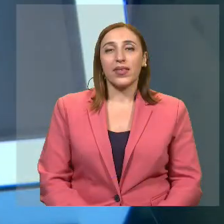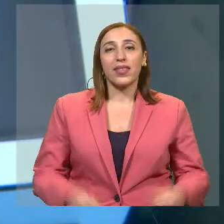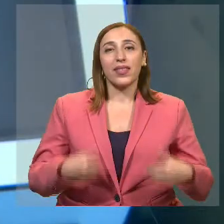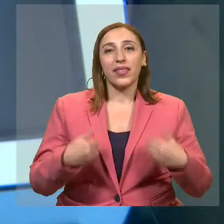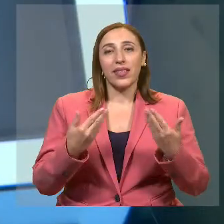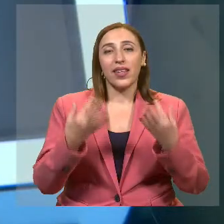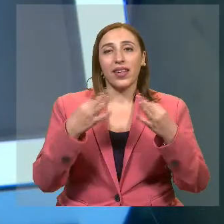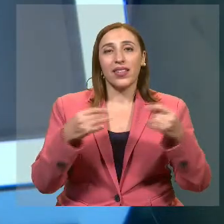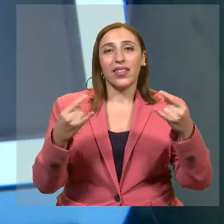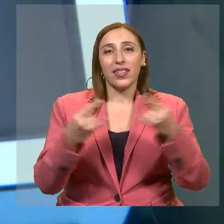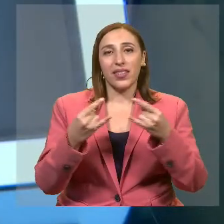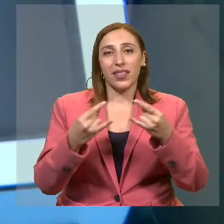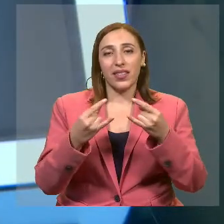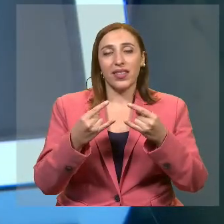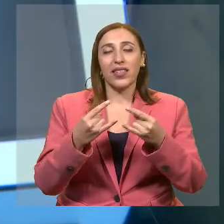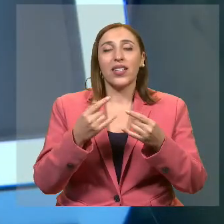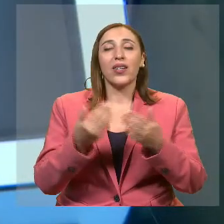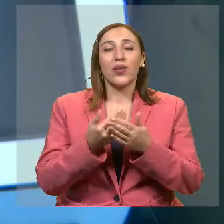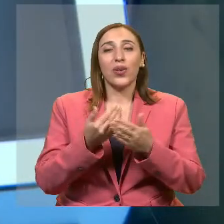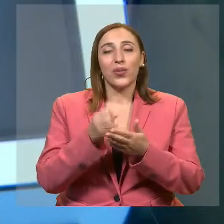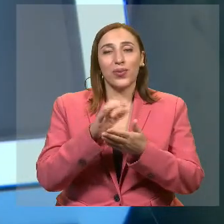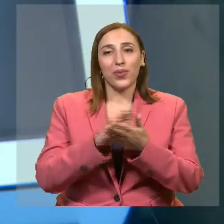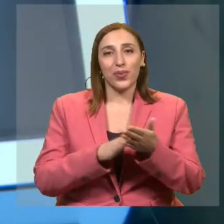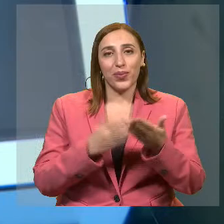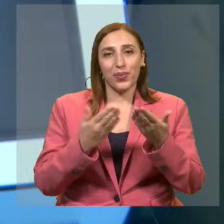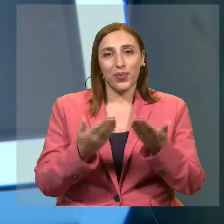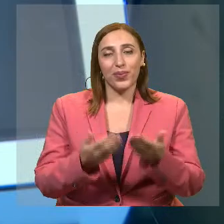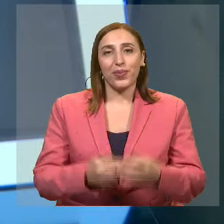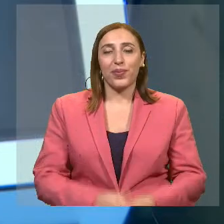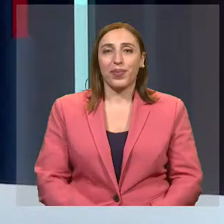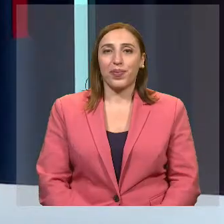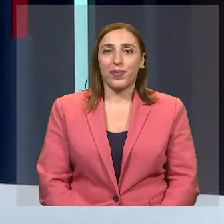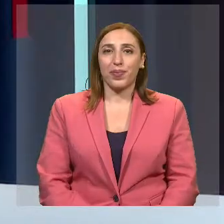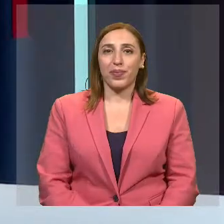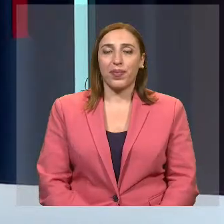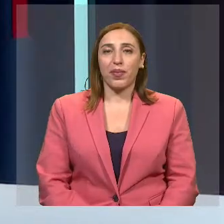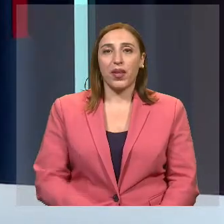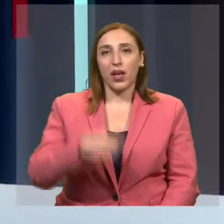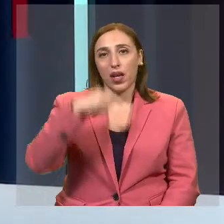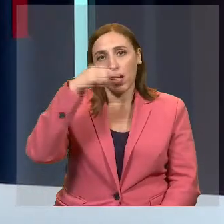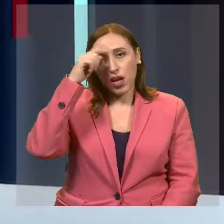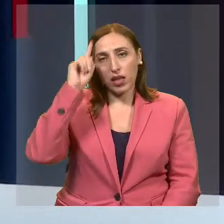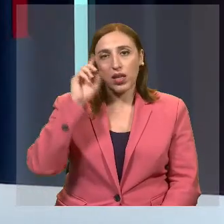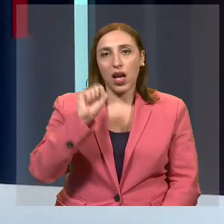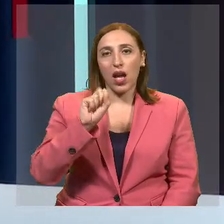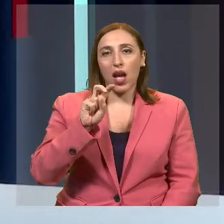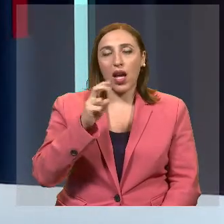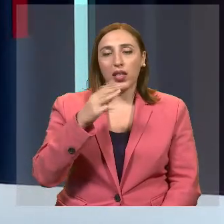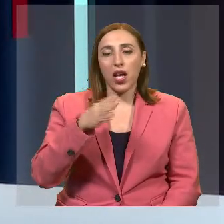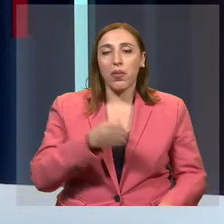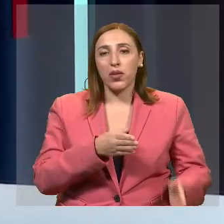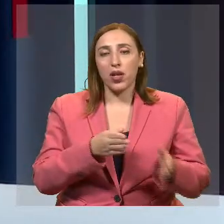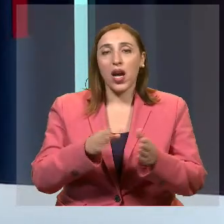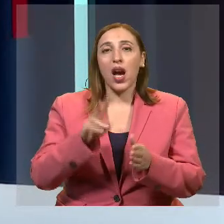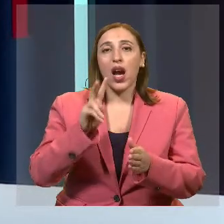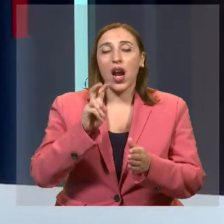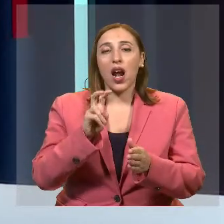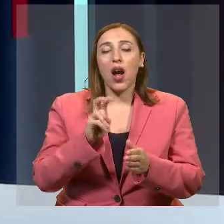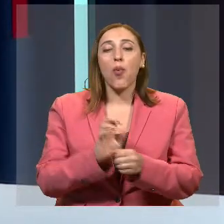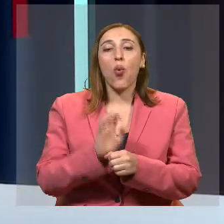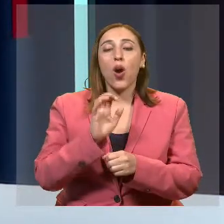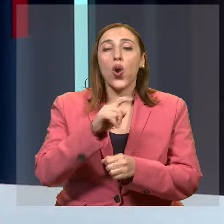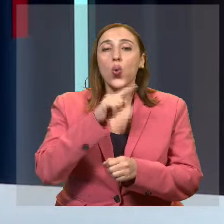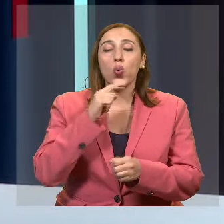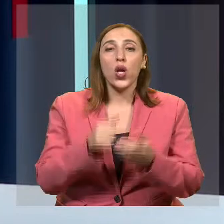Բարի երեկո, Ազատություն TV-ի ուղիղի եթերը լուրերի թողարկումն է շարունակում։ Ադրբեջանական աղդամով Լեռնային Ղարաբաղ ուղարկված